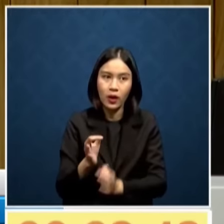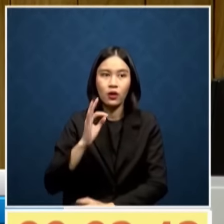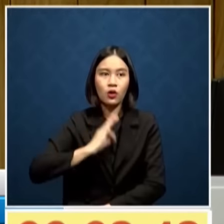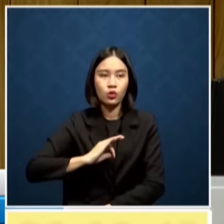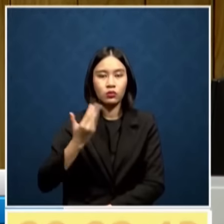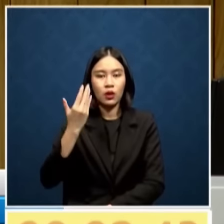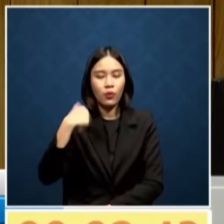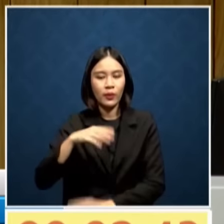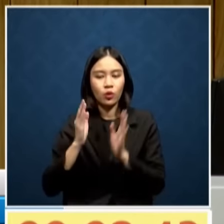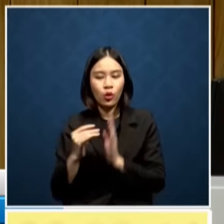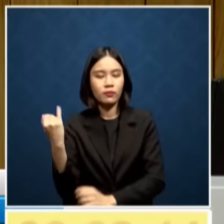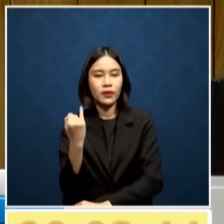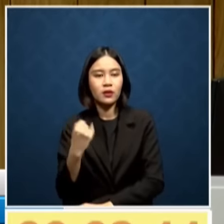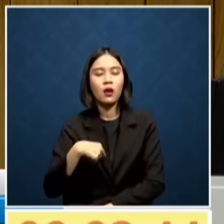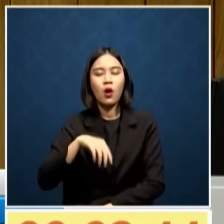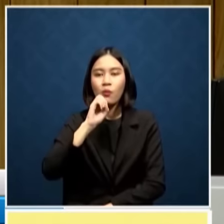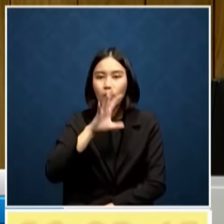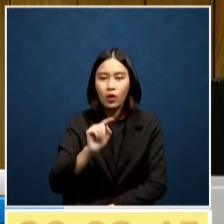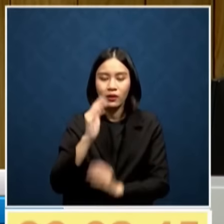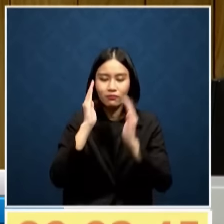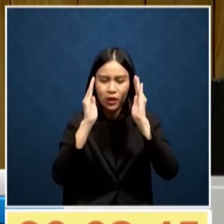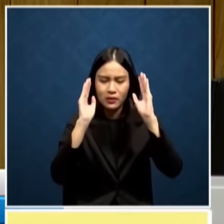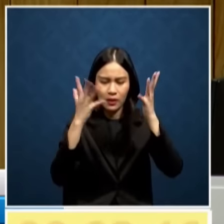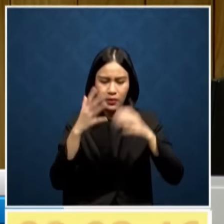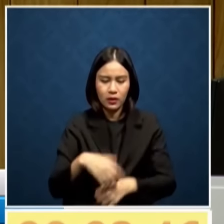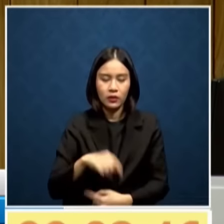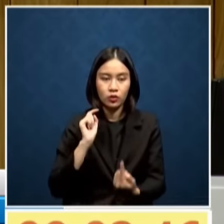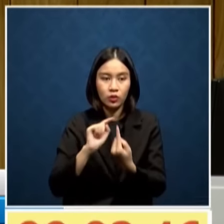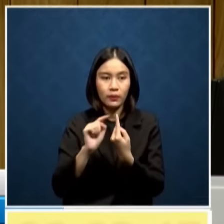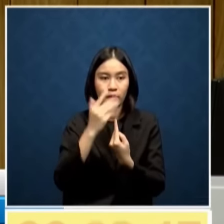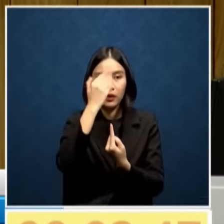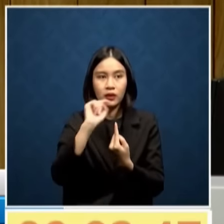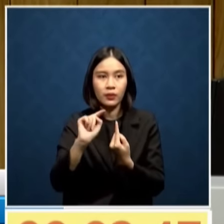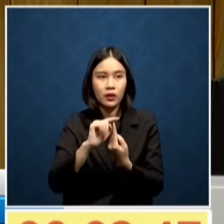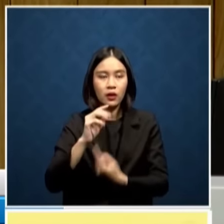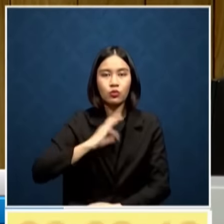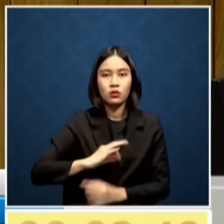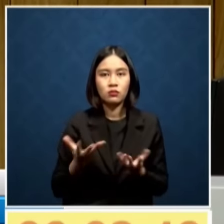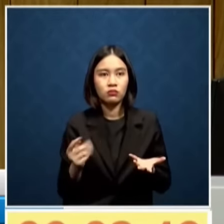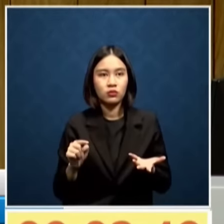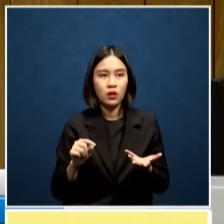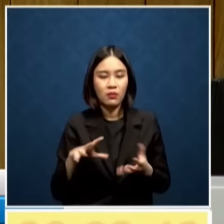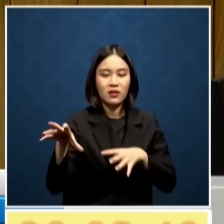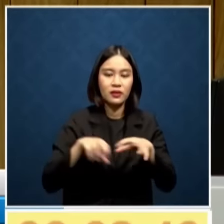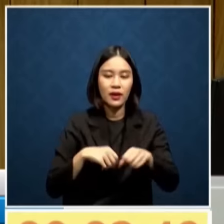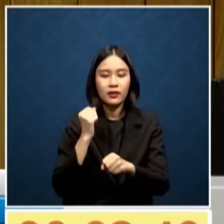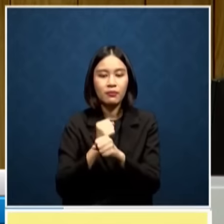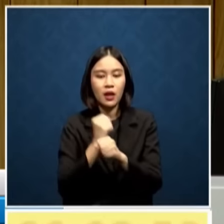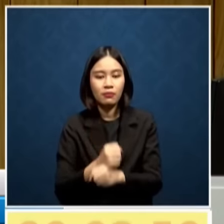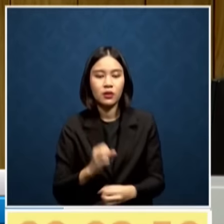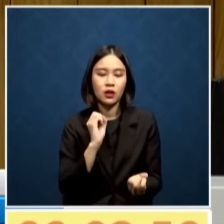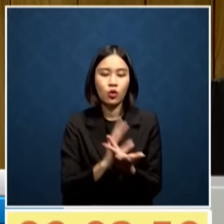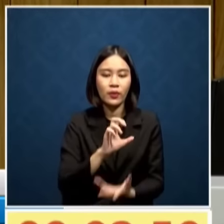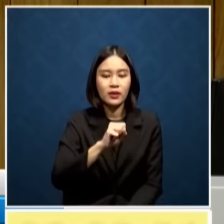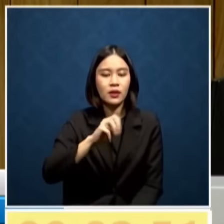เป็นผู้ร้ายมาตลอดเขายืนยันว่าเขาไม่ได้มีเจตนาที่จะมาทำเพื่อให้รู้สึกว่าเขามาแย่งงานมาทำลาย SME เ